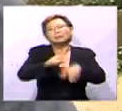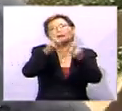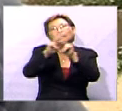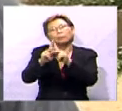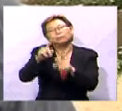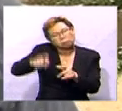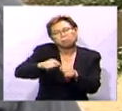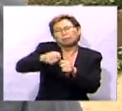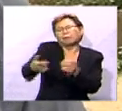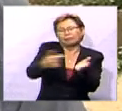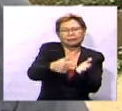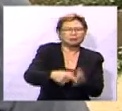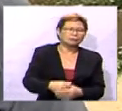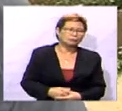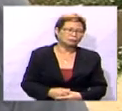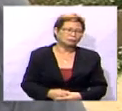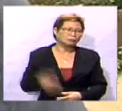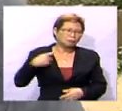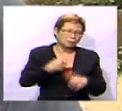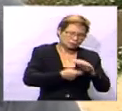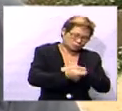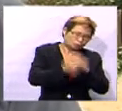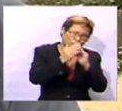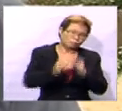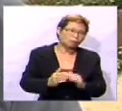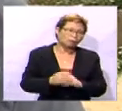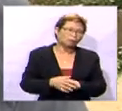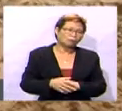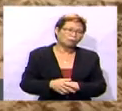Bahkan kita duduk tinggal, kita sewa rumah lain lagi, bayar hak ni lagi.